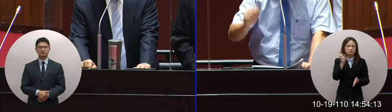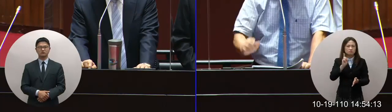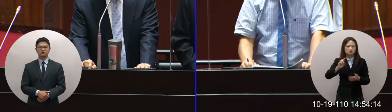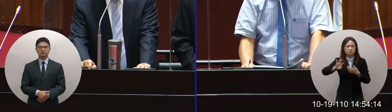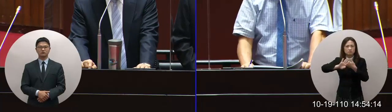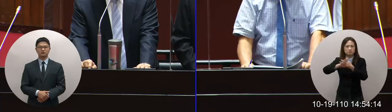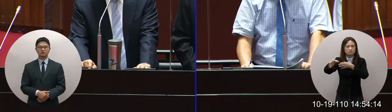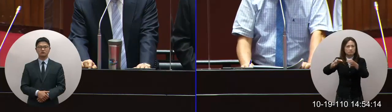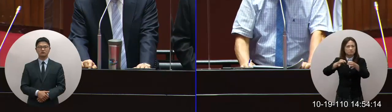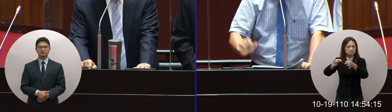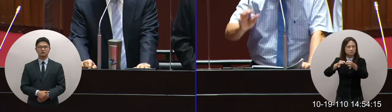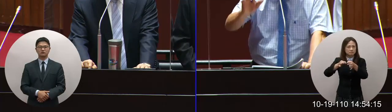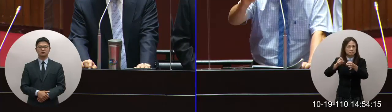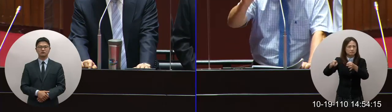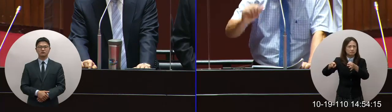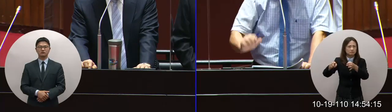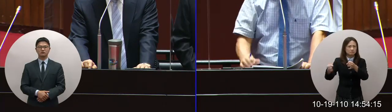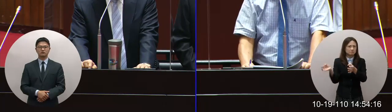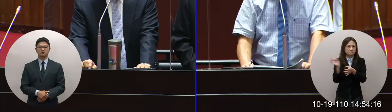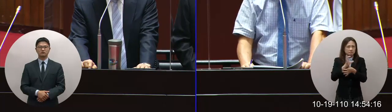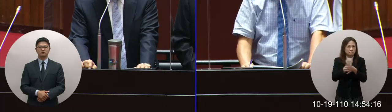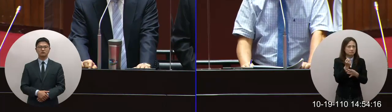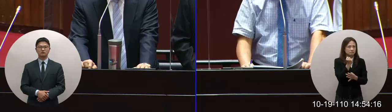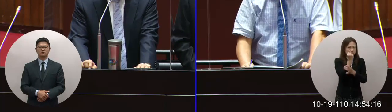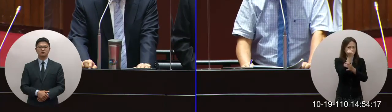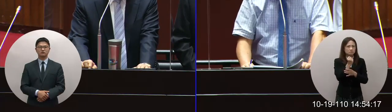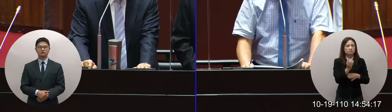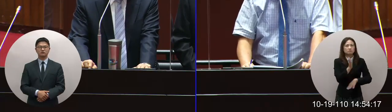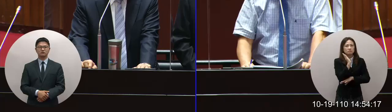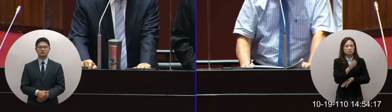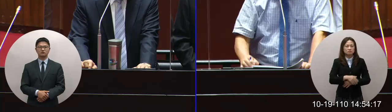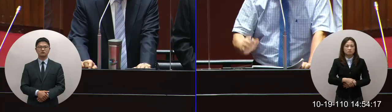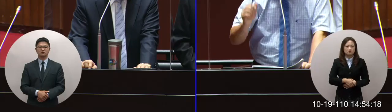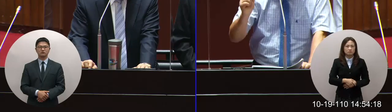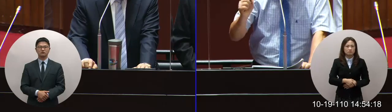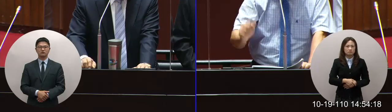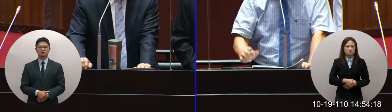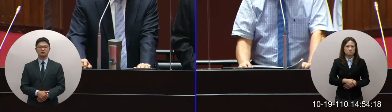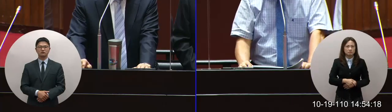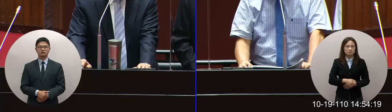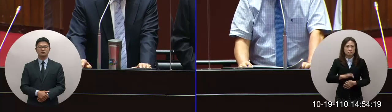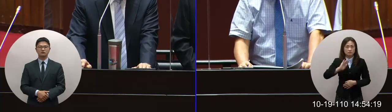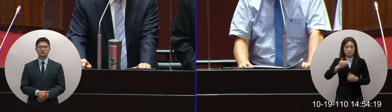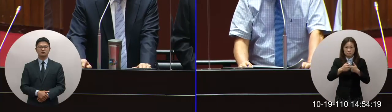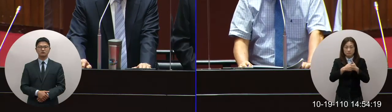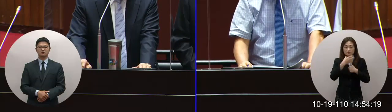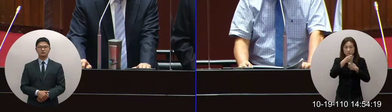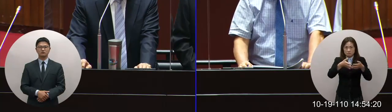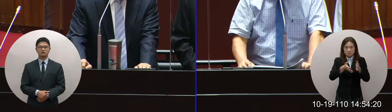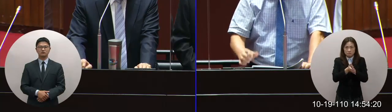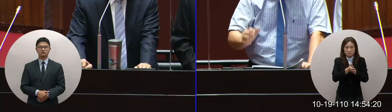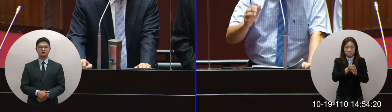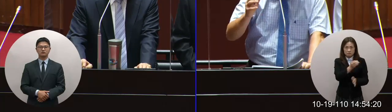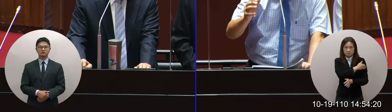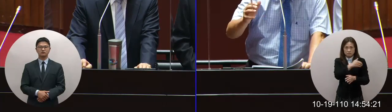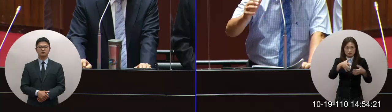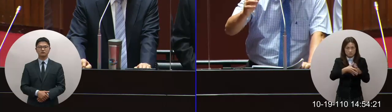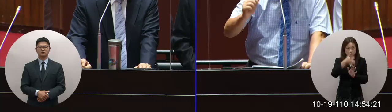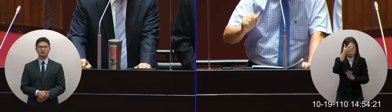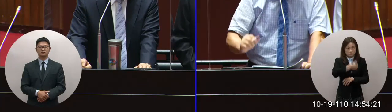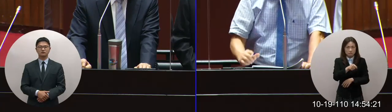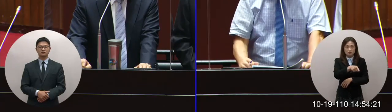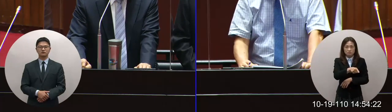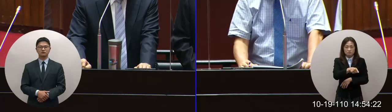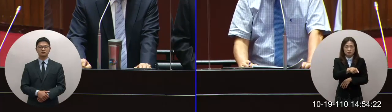他们来赞助政府哦。那时候疫情很严重，但是啊，卫福部长陈时中他也